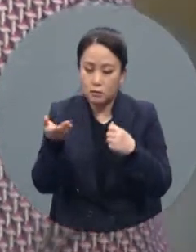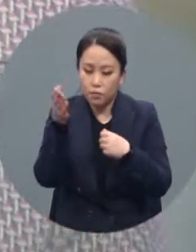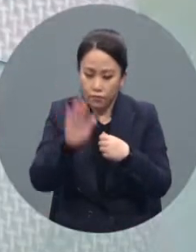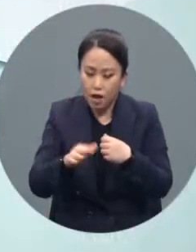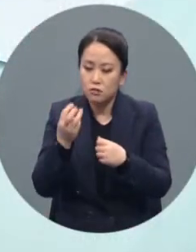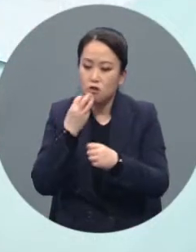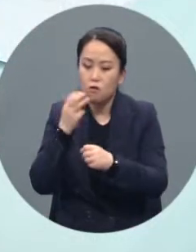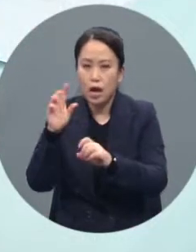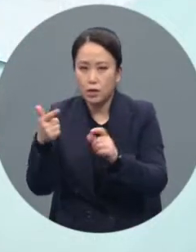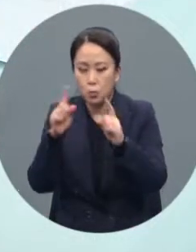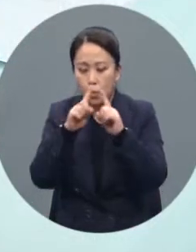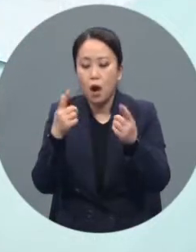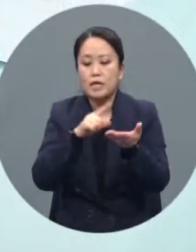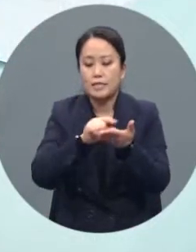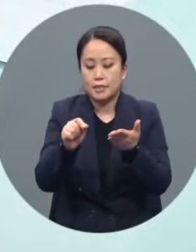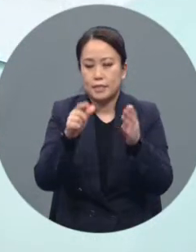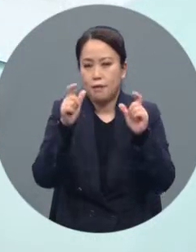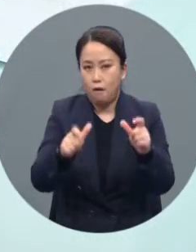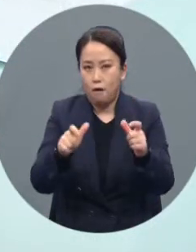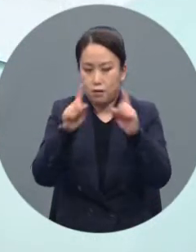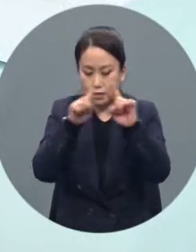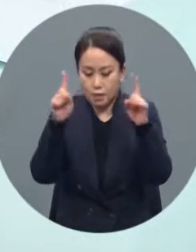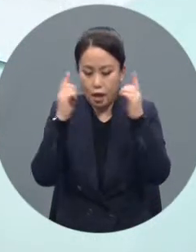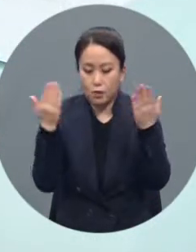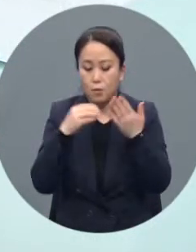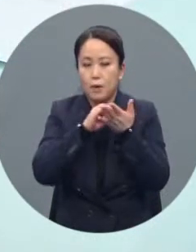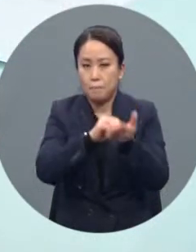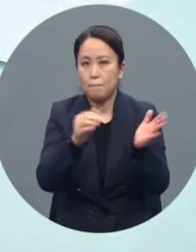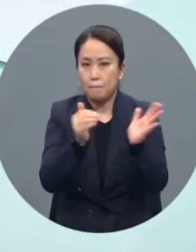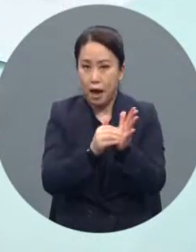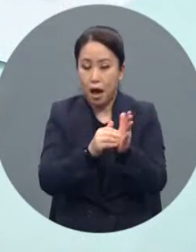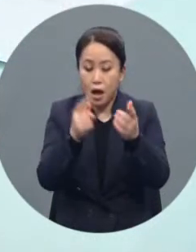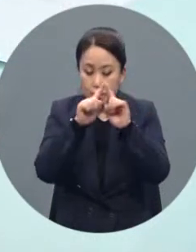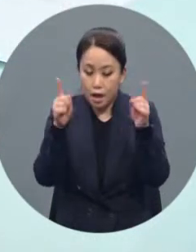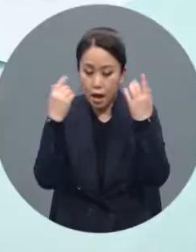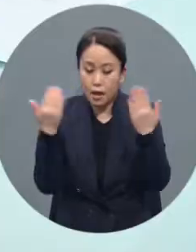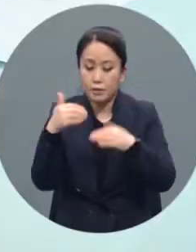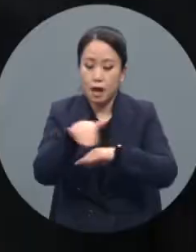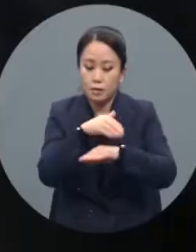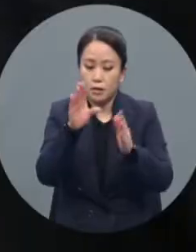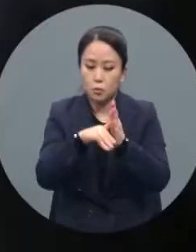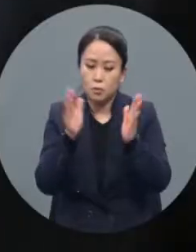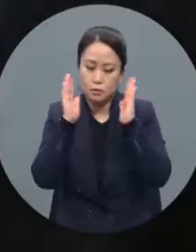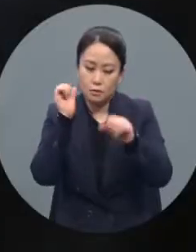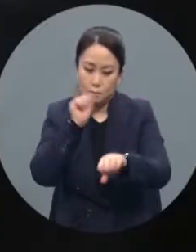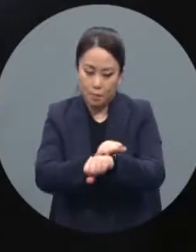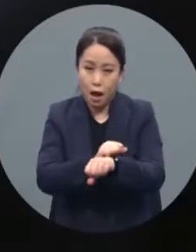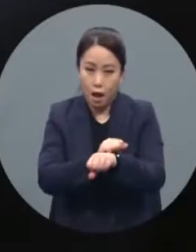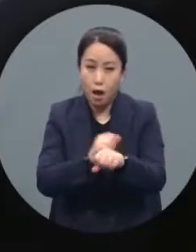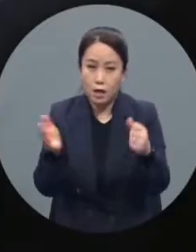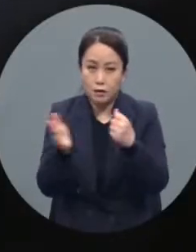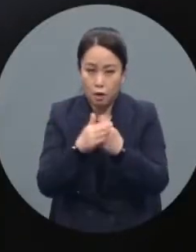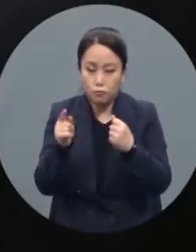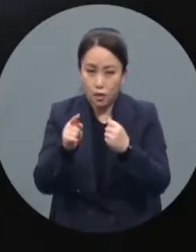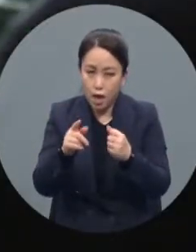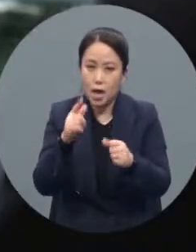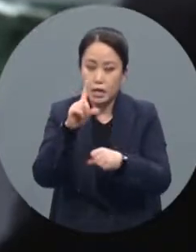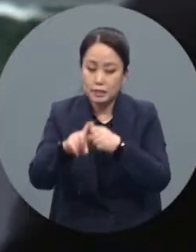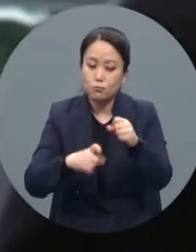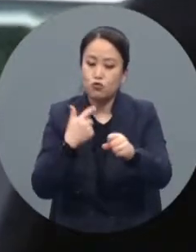택했습니다. 대학에서도 우수한 성적으로 졸업한 뒤 16년 전 부산의 공기업에서 직장 생활을